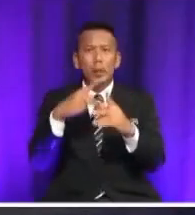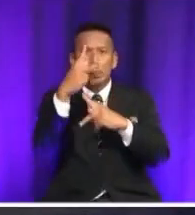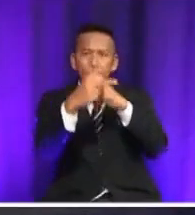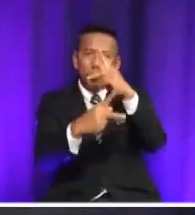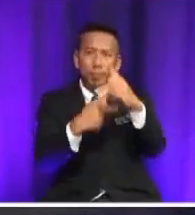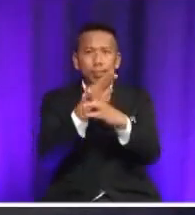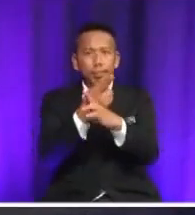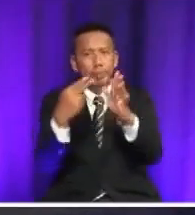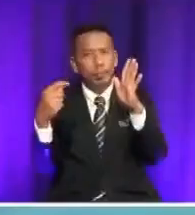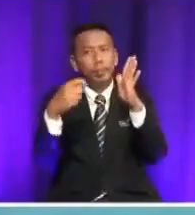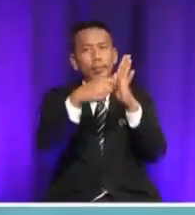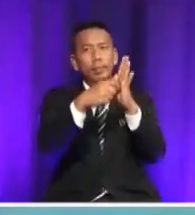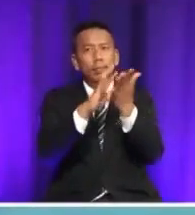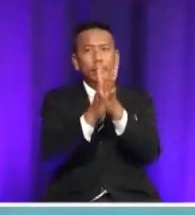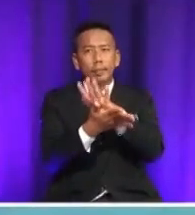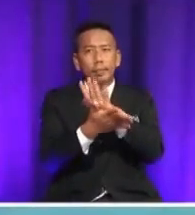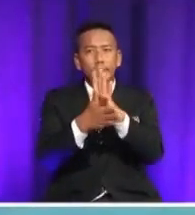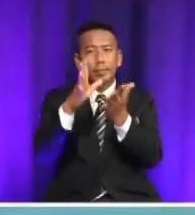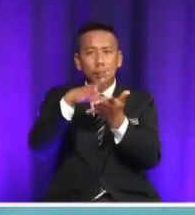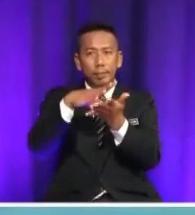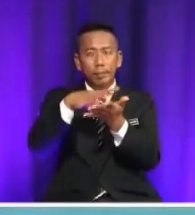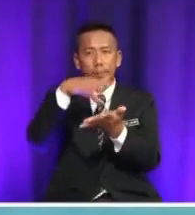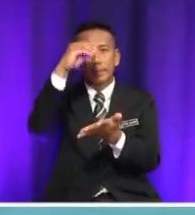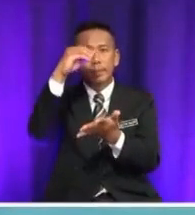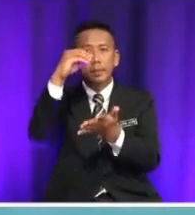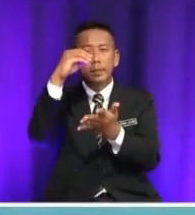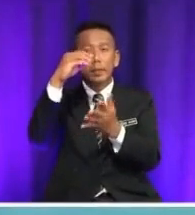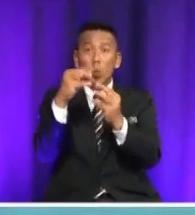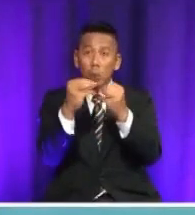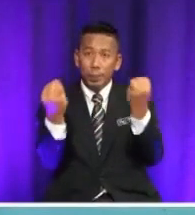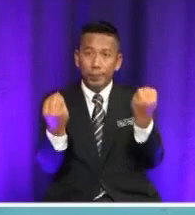Oke jadi mata pelajaran yang kita akan